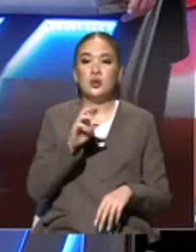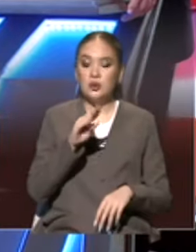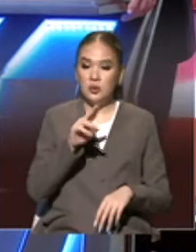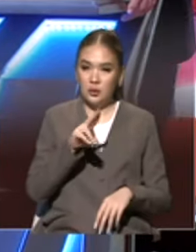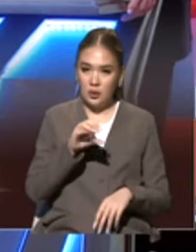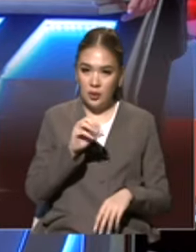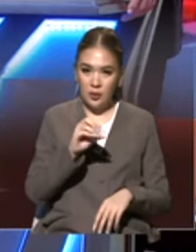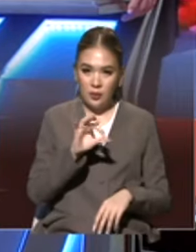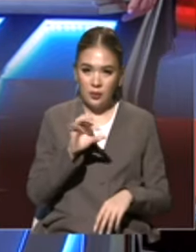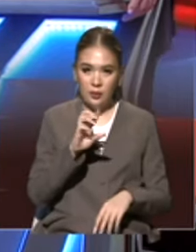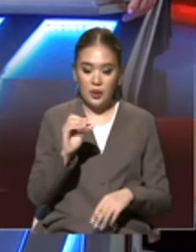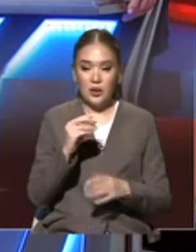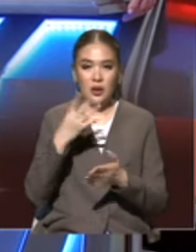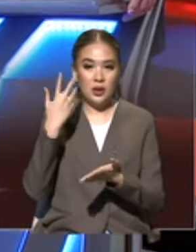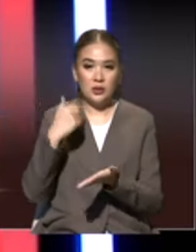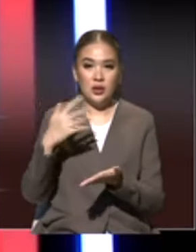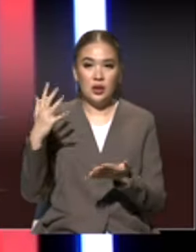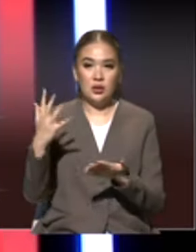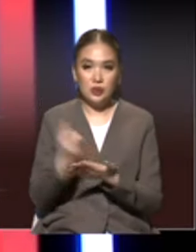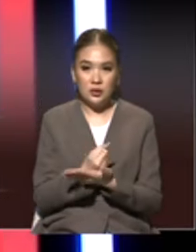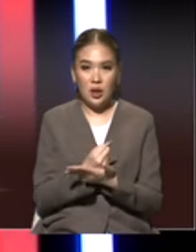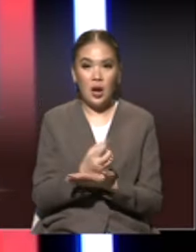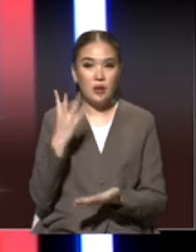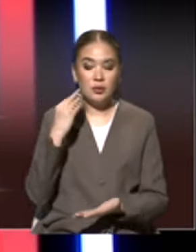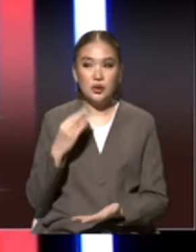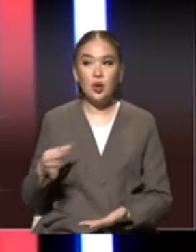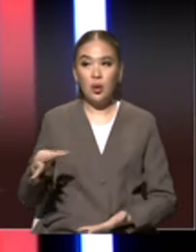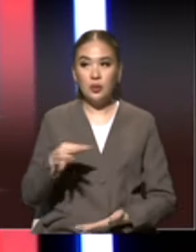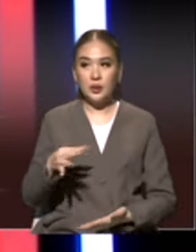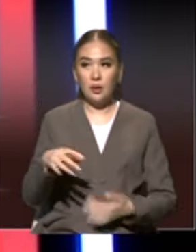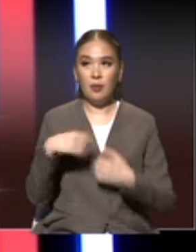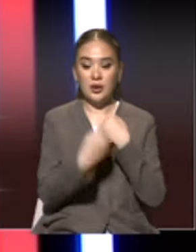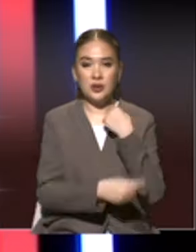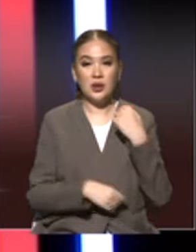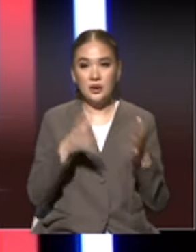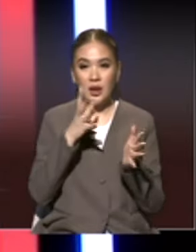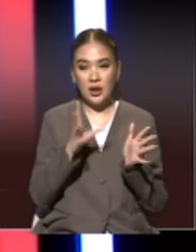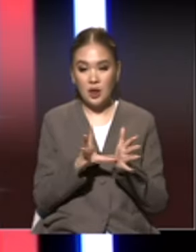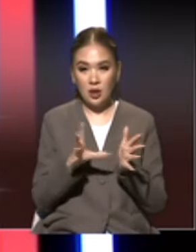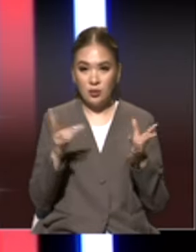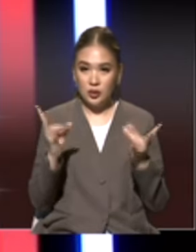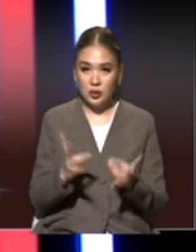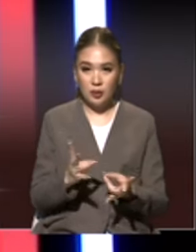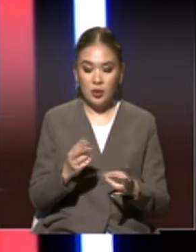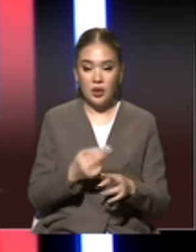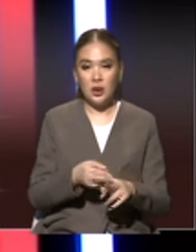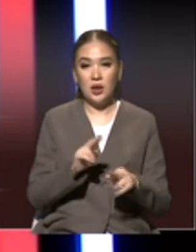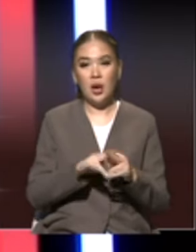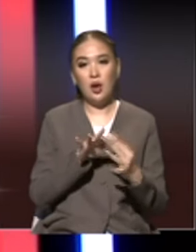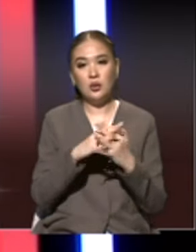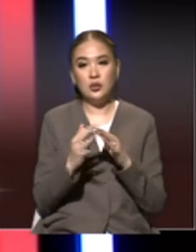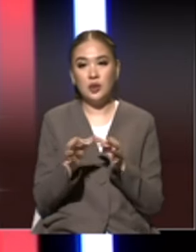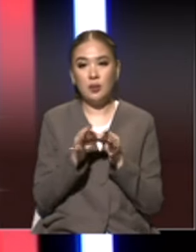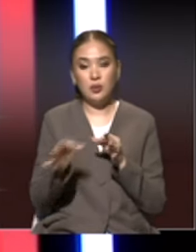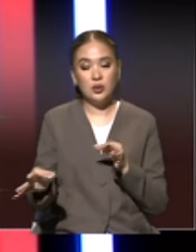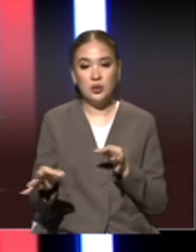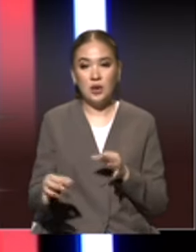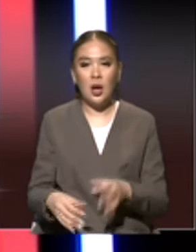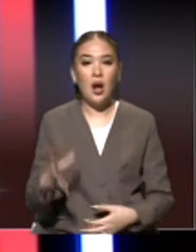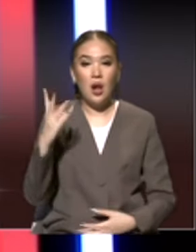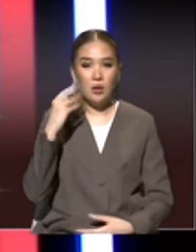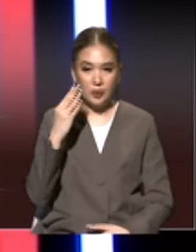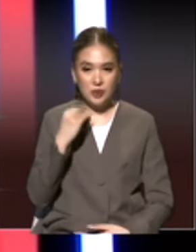болды бір компания ұтып алды. Оның Алматы облысында материалдық техникалық базасы болу керек па, жоқ әлде сол ауданда болу керек пе? Біріншіден Алматы